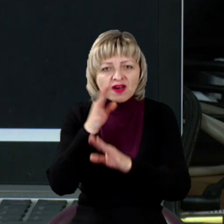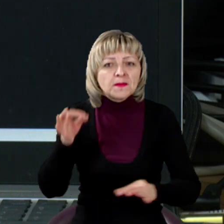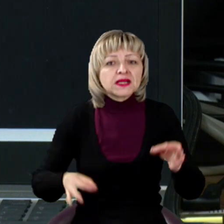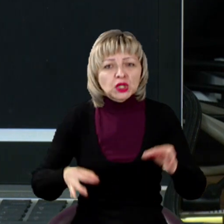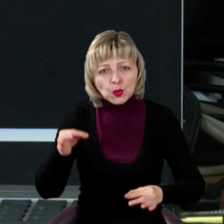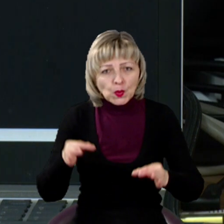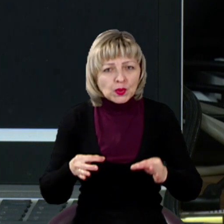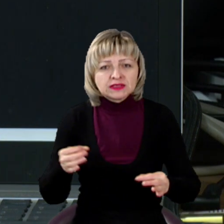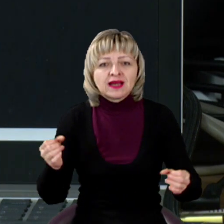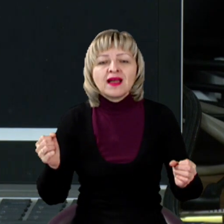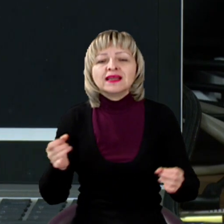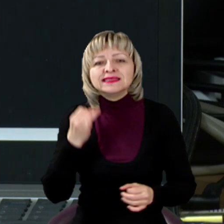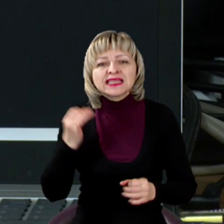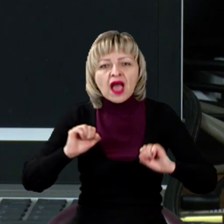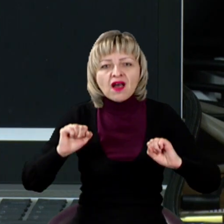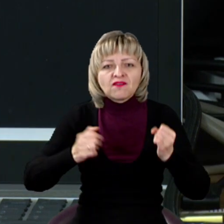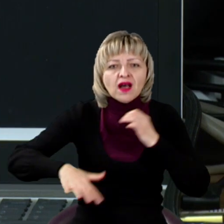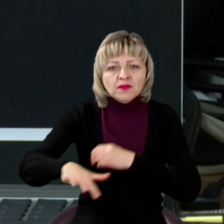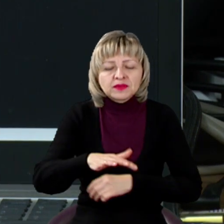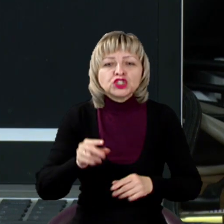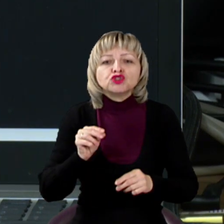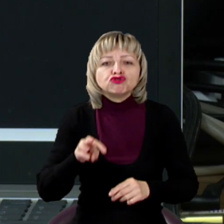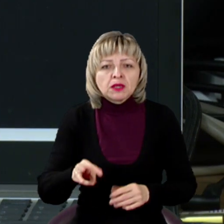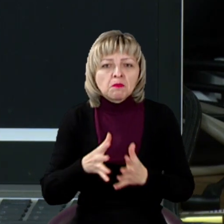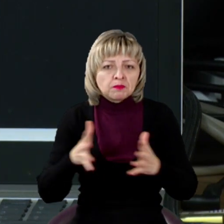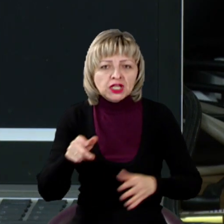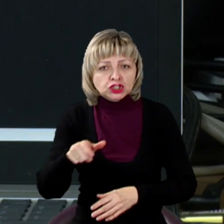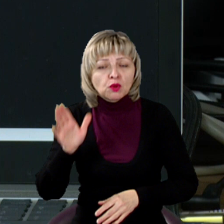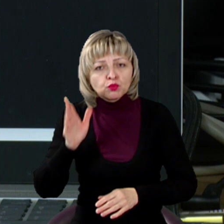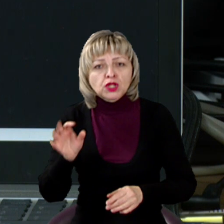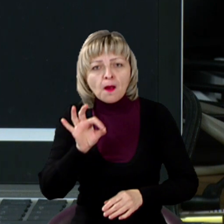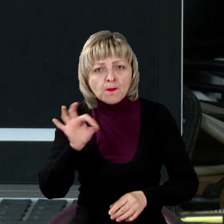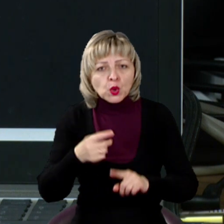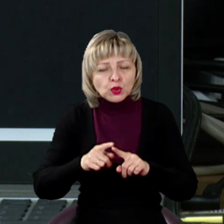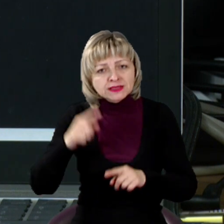цікава Антарктика. І чим більше людей буде знати про це, тим більше